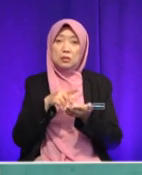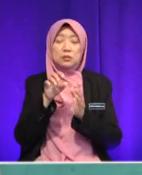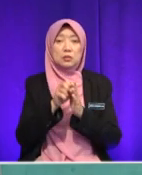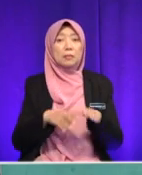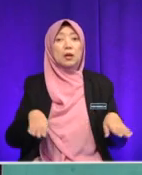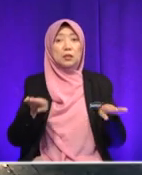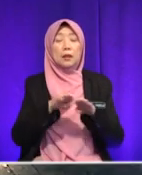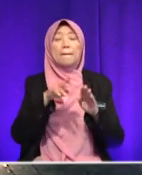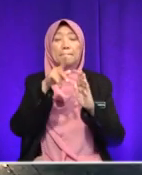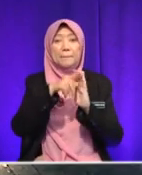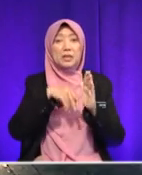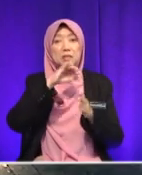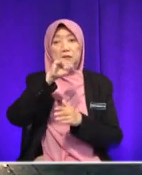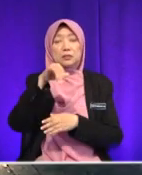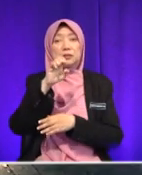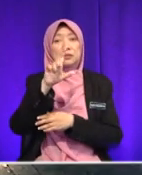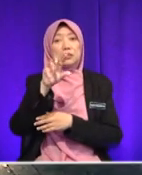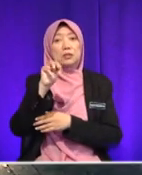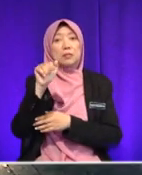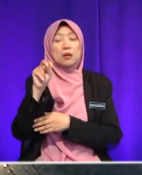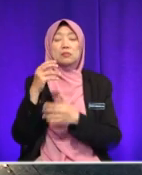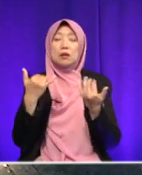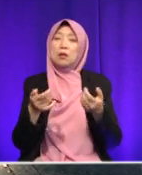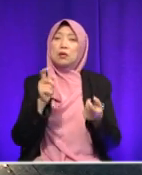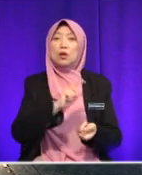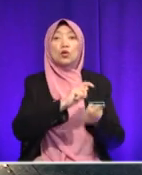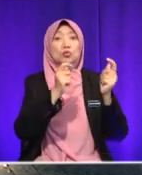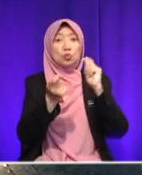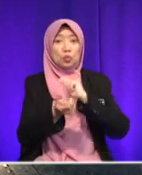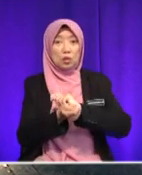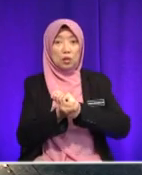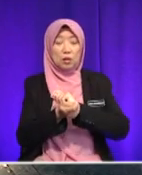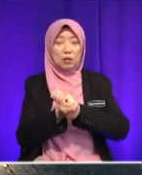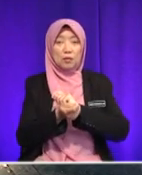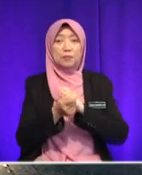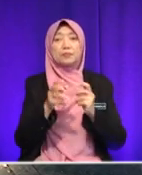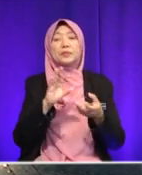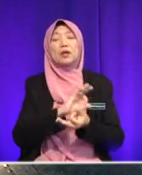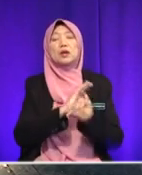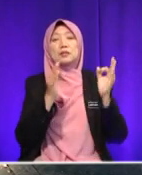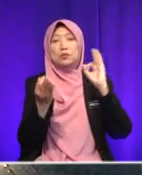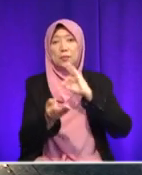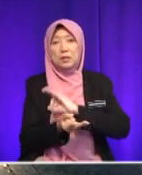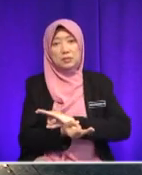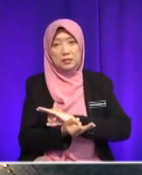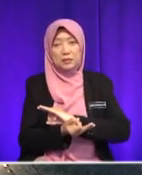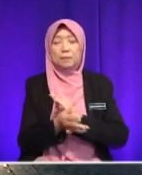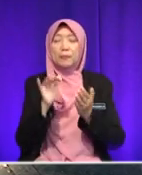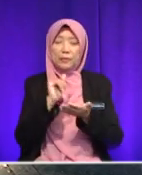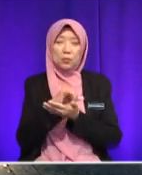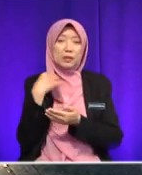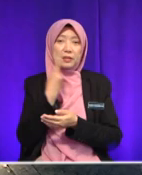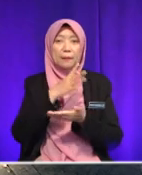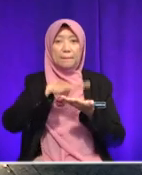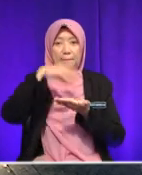penjelmaan. Sekarang, topik ini ditukar namanya kepada transformasi. Jadi itu yang kita akan belajar pada